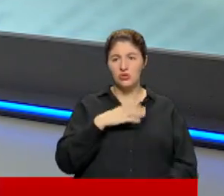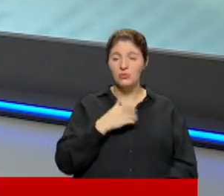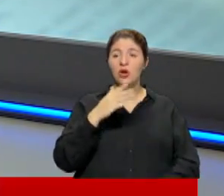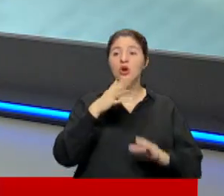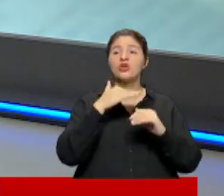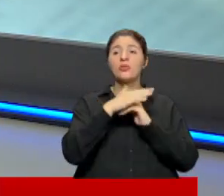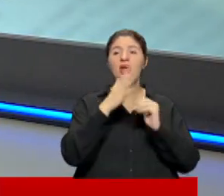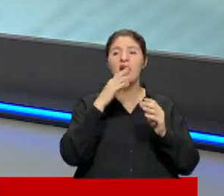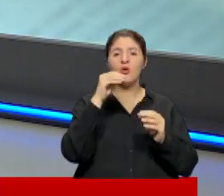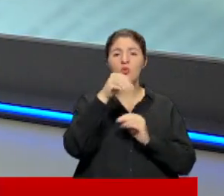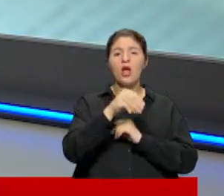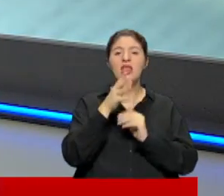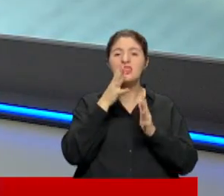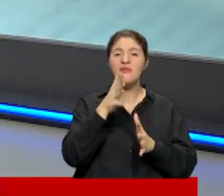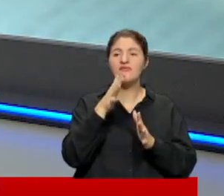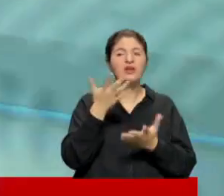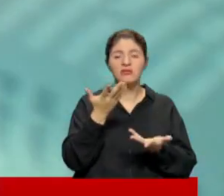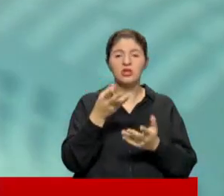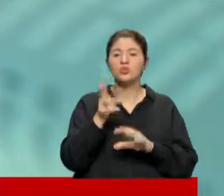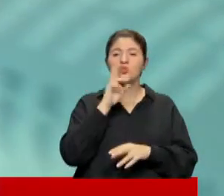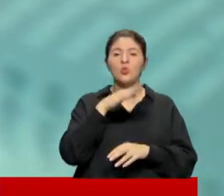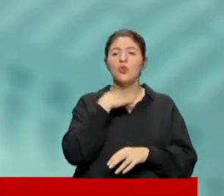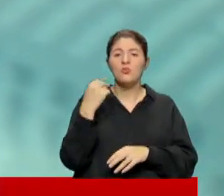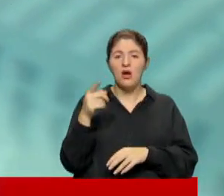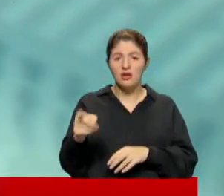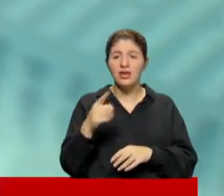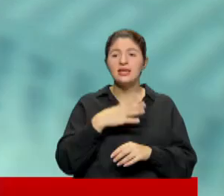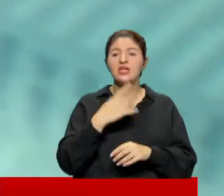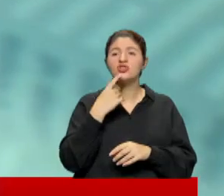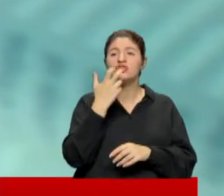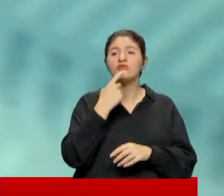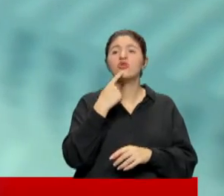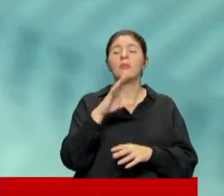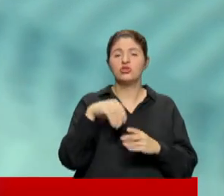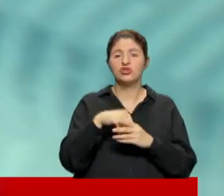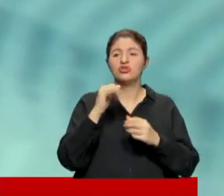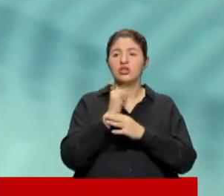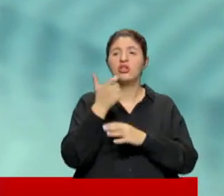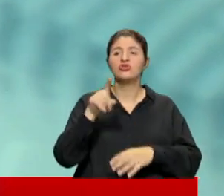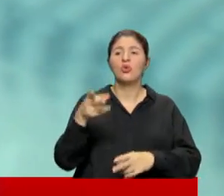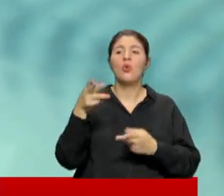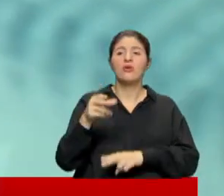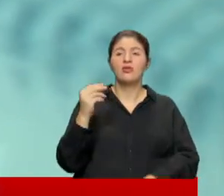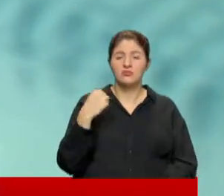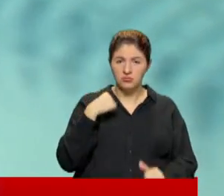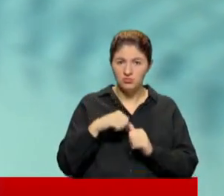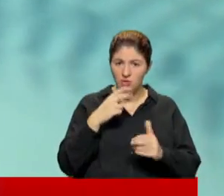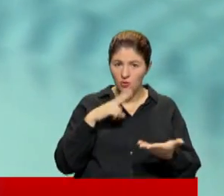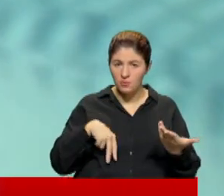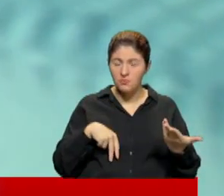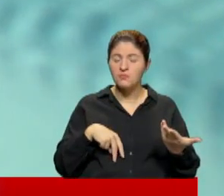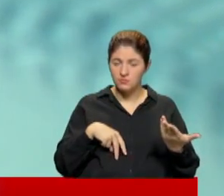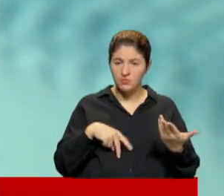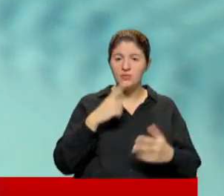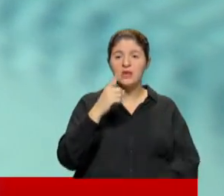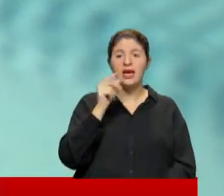nefret tohumunun son kurbanı istedikleri şarkıyı Söylemediği için sanatçıyı öldürdüler bir kez daha okuyalım mı bir